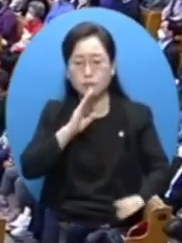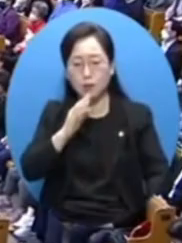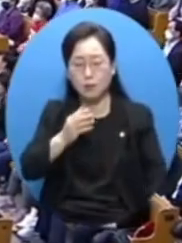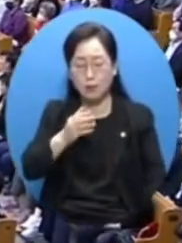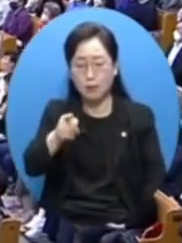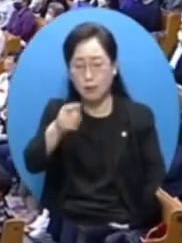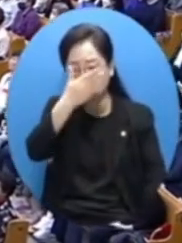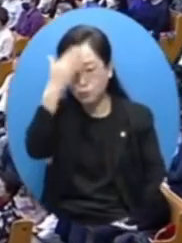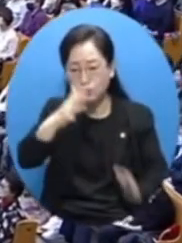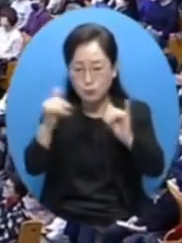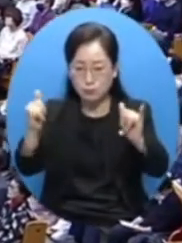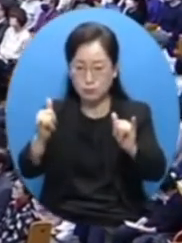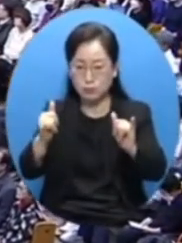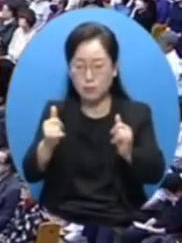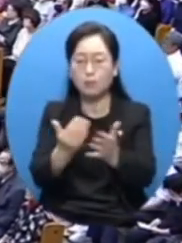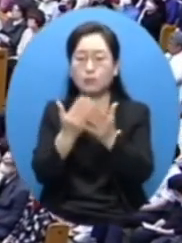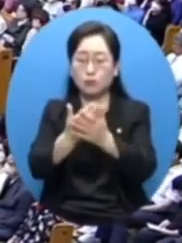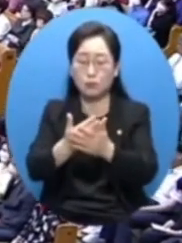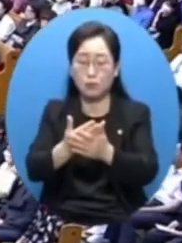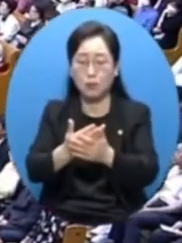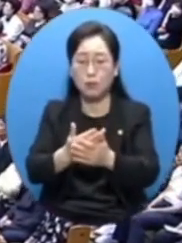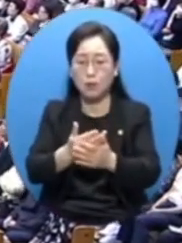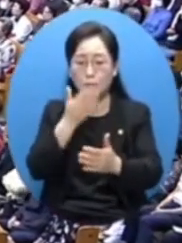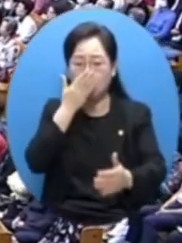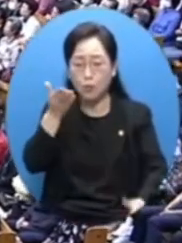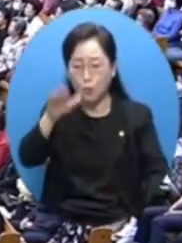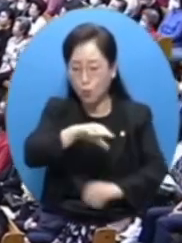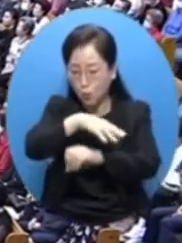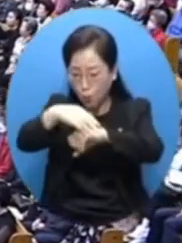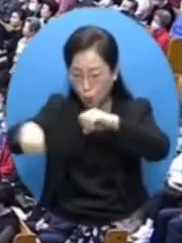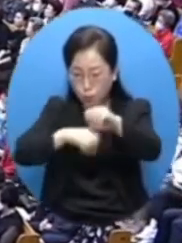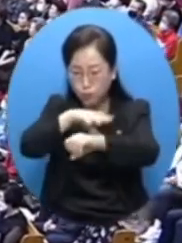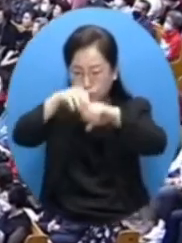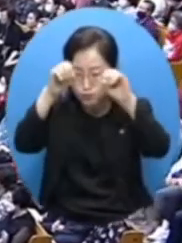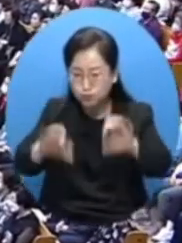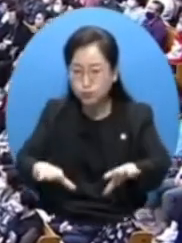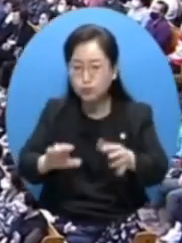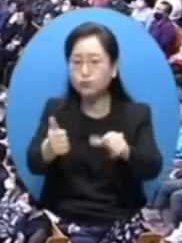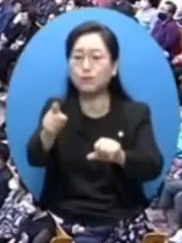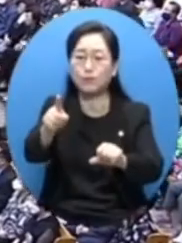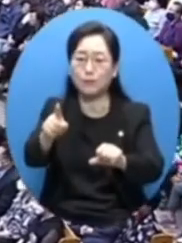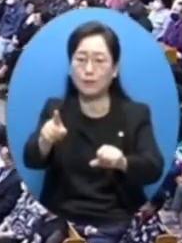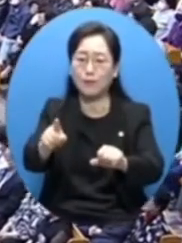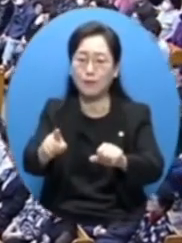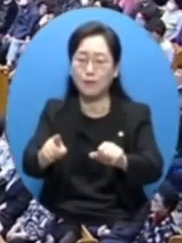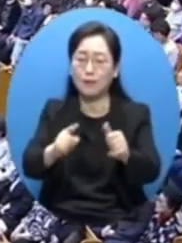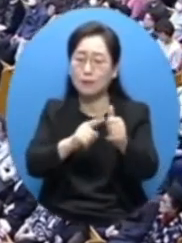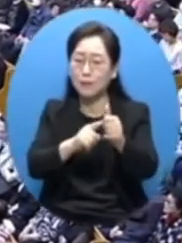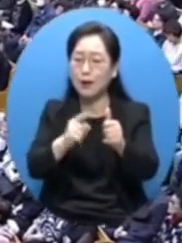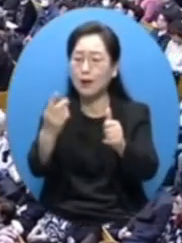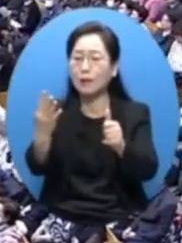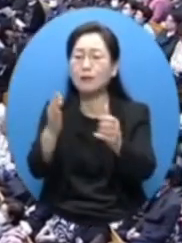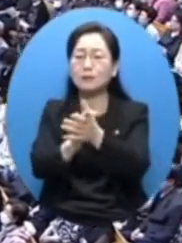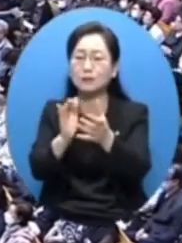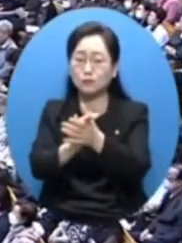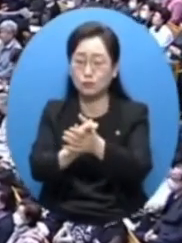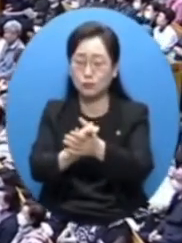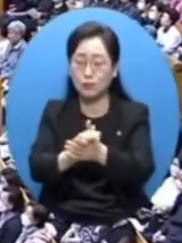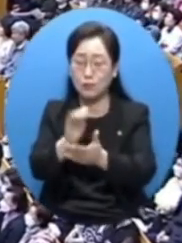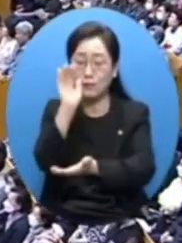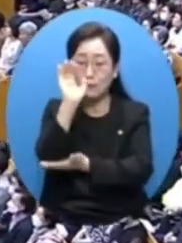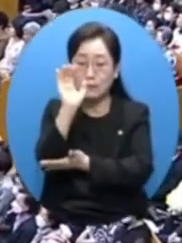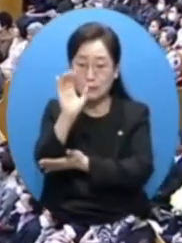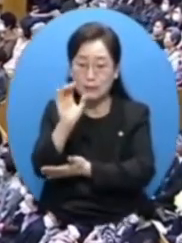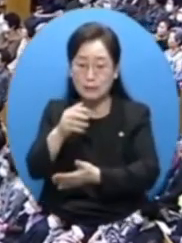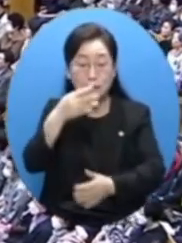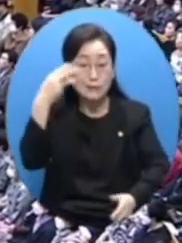죽음을 당했다는 것입니다. 짐 엘리엇과 4명의 친구들은 그 아우카족 있는 곳에 도착했다가 그들이